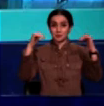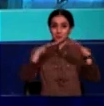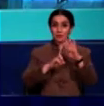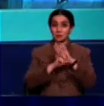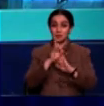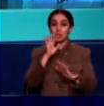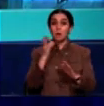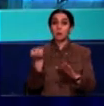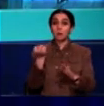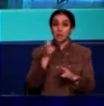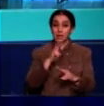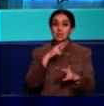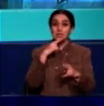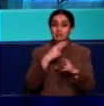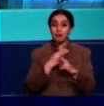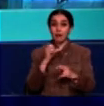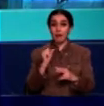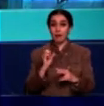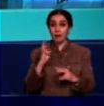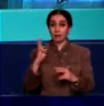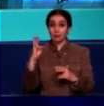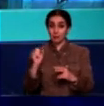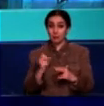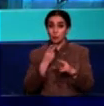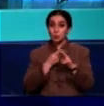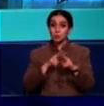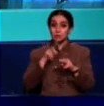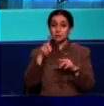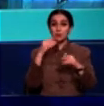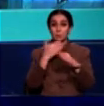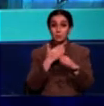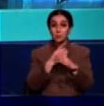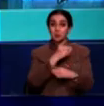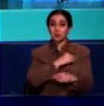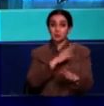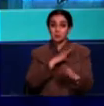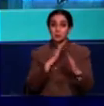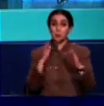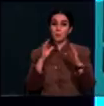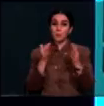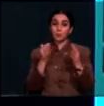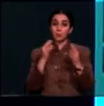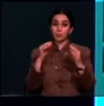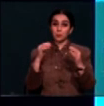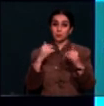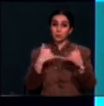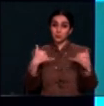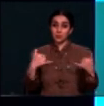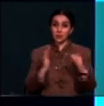Приехала сестра Анна, которая хотела помочь ей по хозяйству и в приеме гостей.